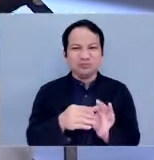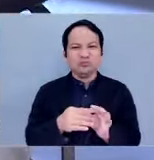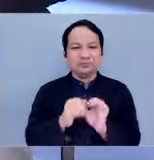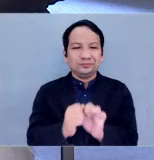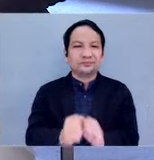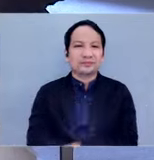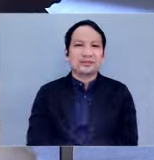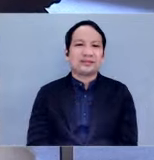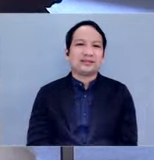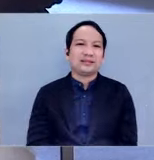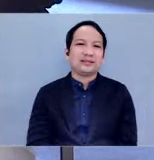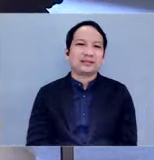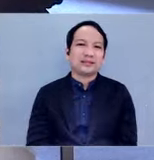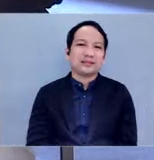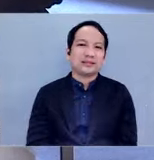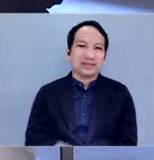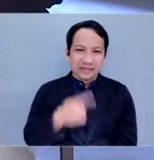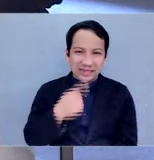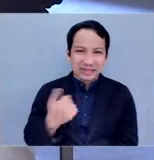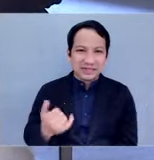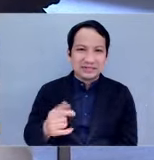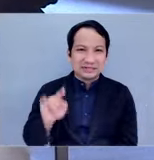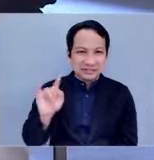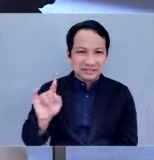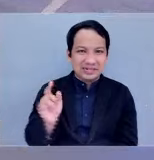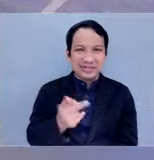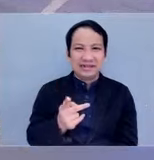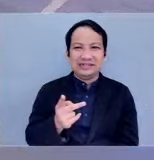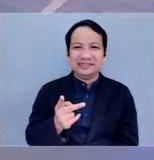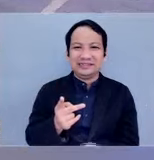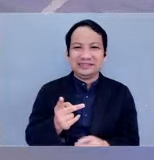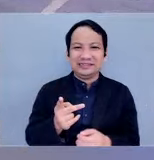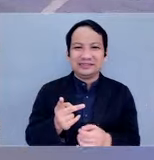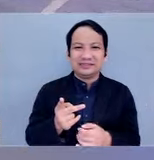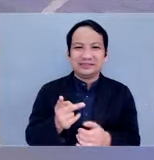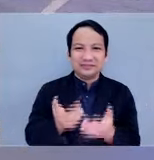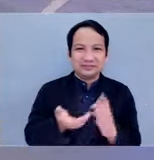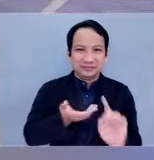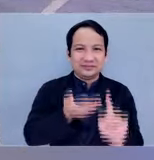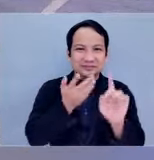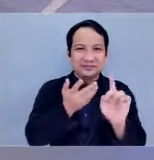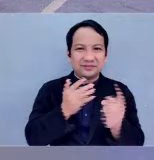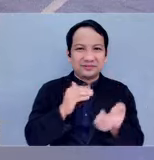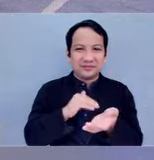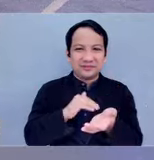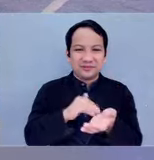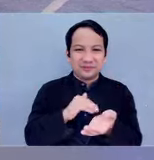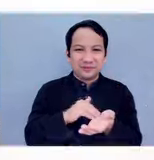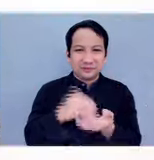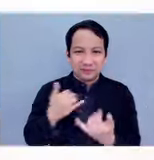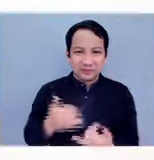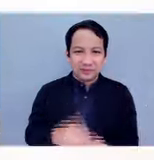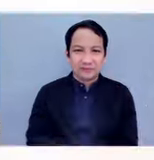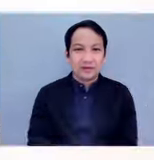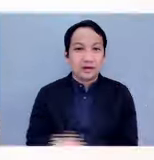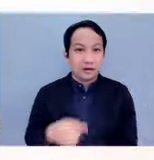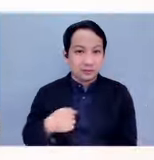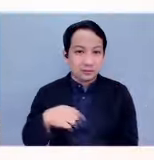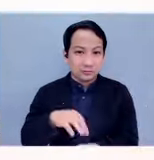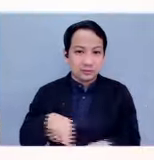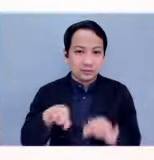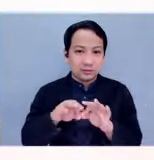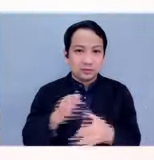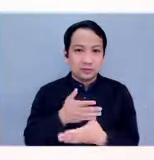our rockstar doctors today. Okay, this is such an important thing, Mommy. I mean, ako siguro maybe I can just throw in